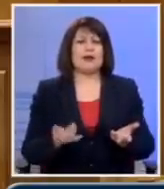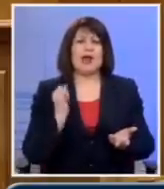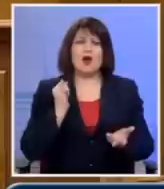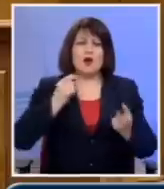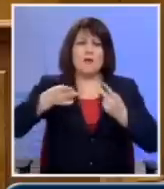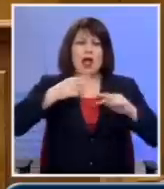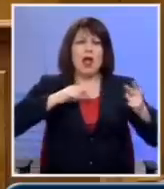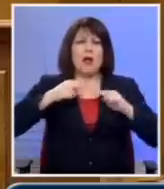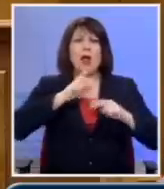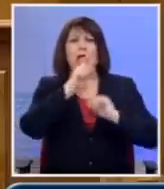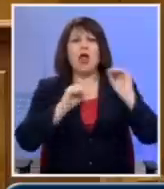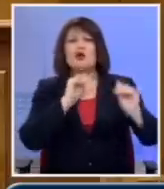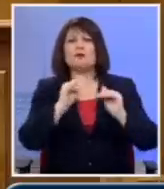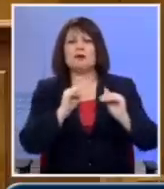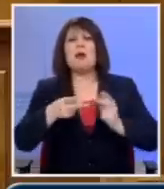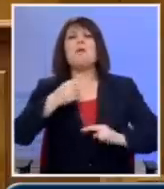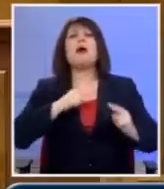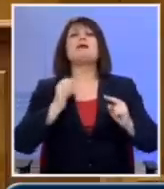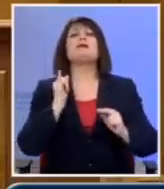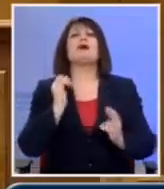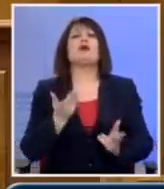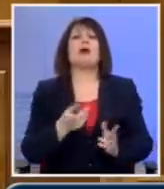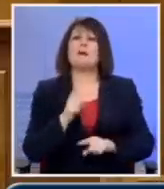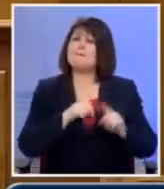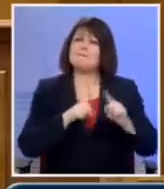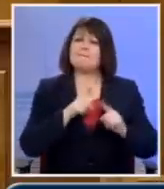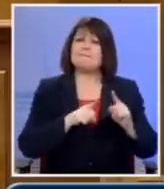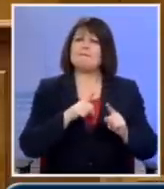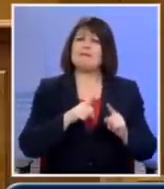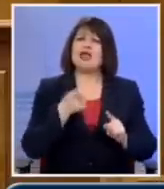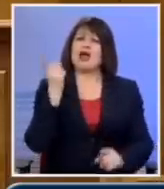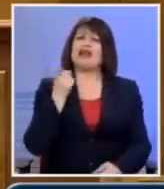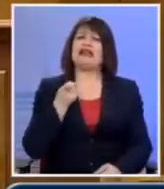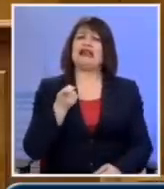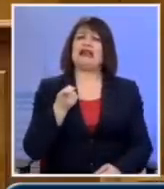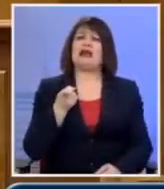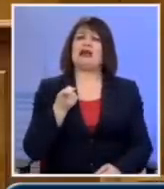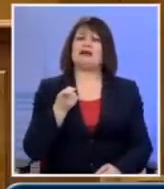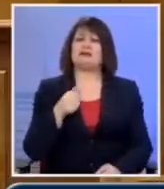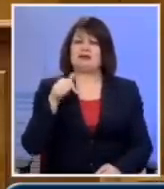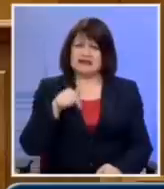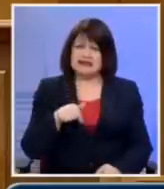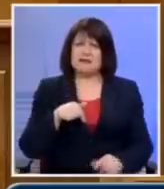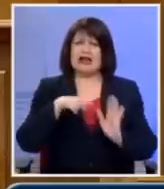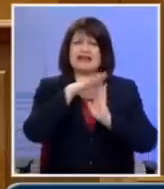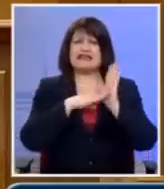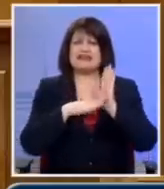ερωτηματικά? Ποια ήταν, αλήθεια, τα κριτήρια με τα οποία κρίθηκαν οι σημερινές συστημικές